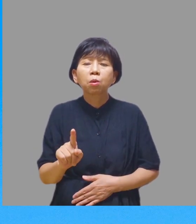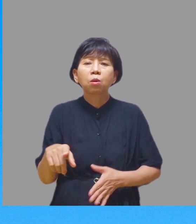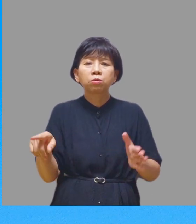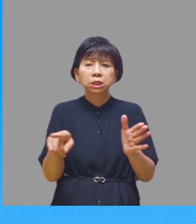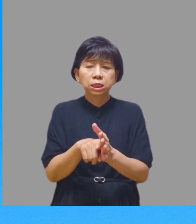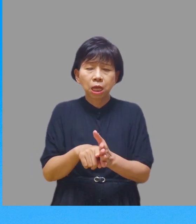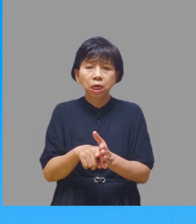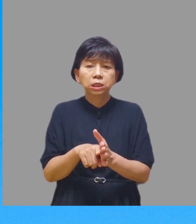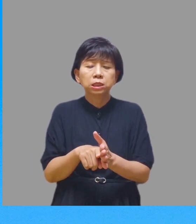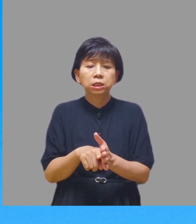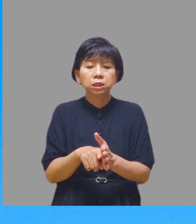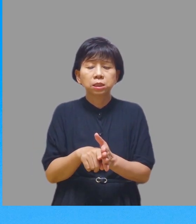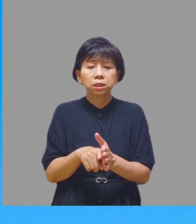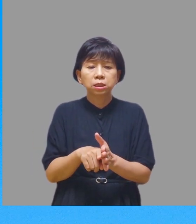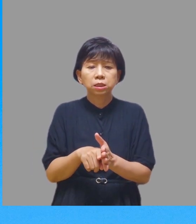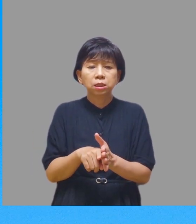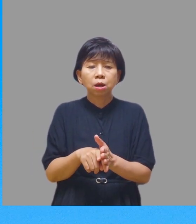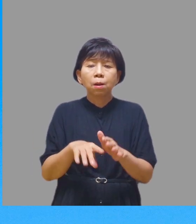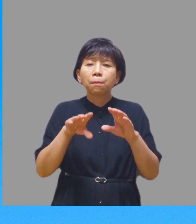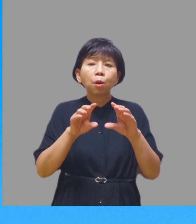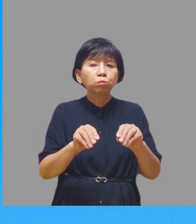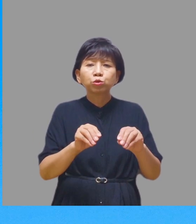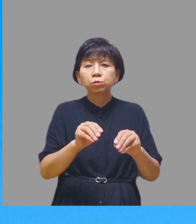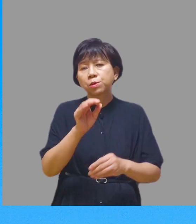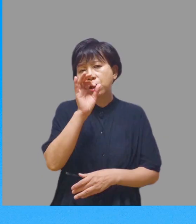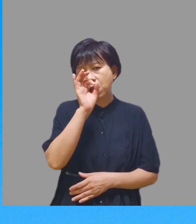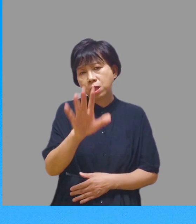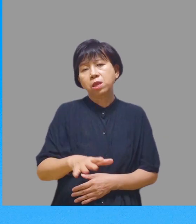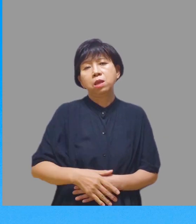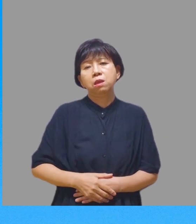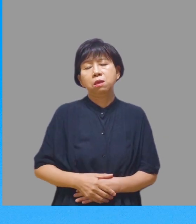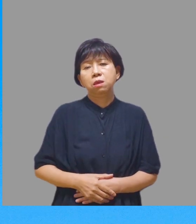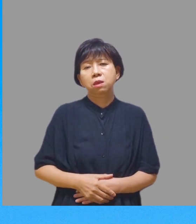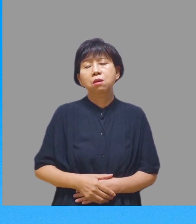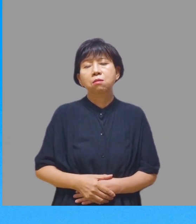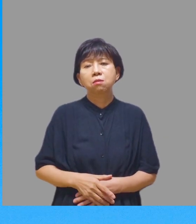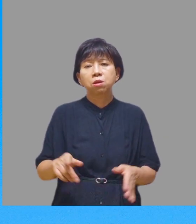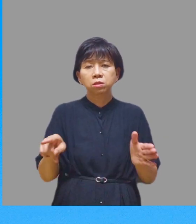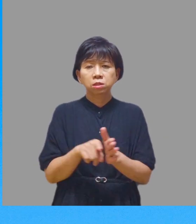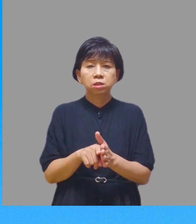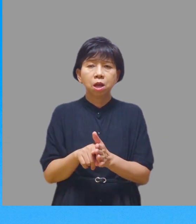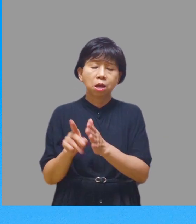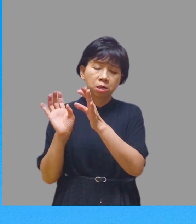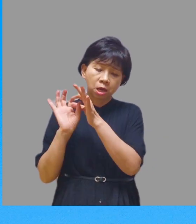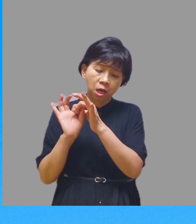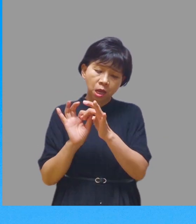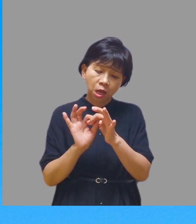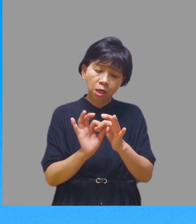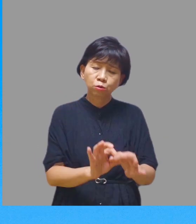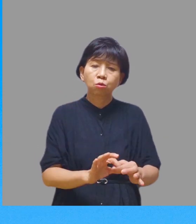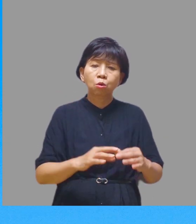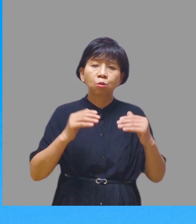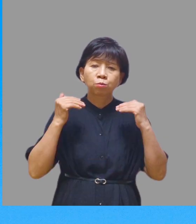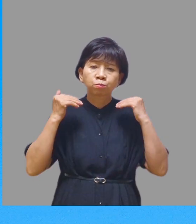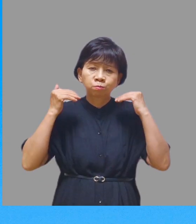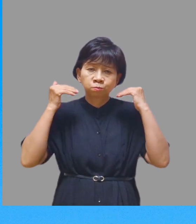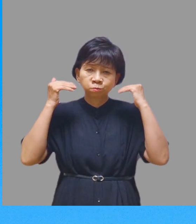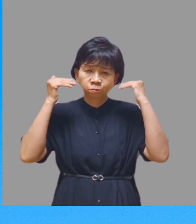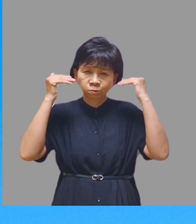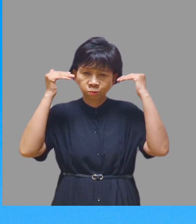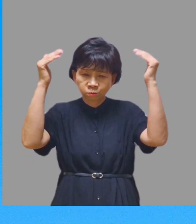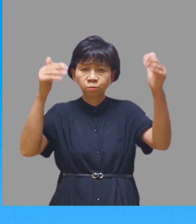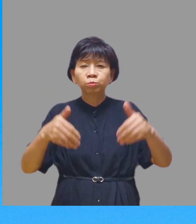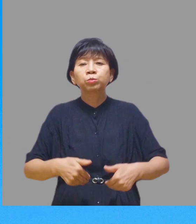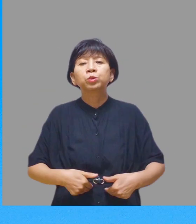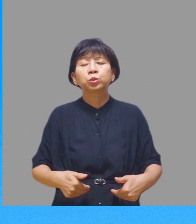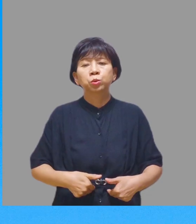신앙은 어느 지점에서 멈춰 서는 것이 아니라는 거죠. 이 정도만 성숙해지면 되겠구만. 저게